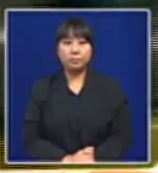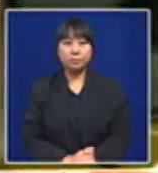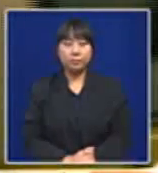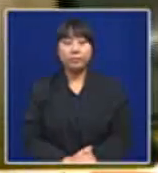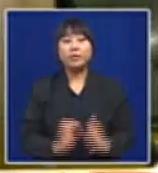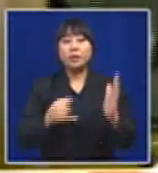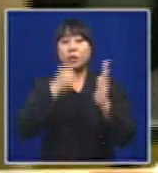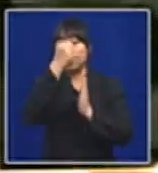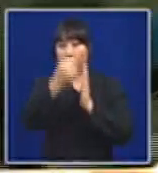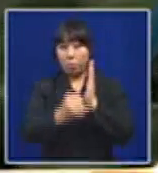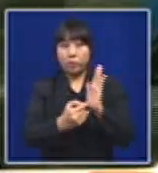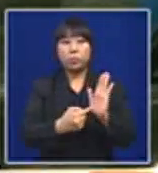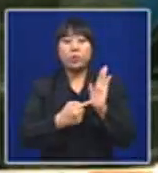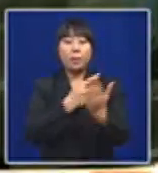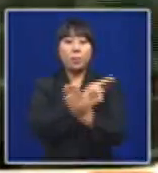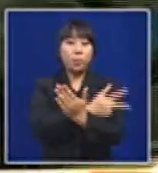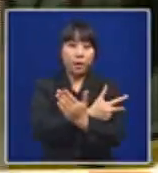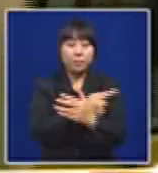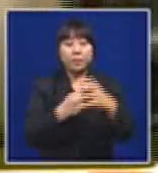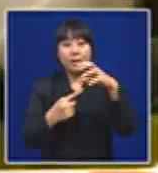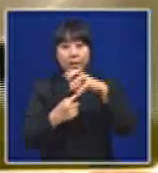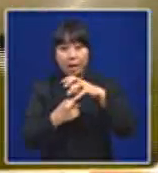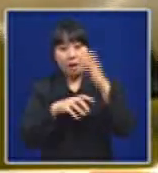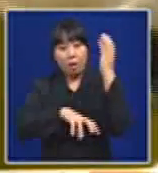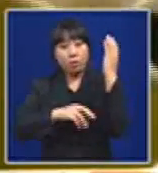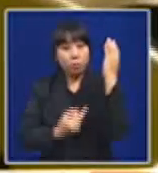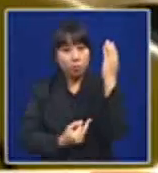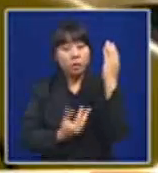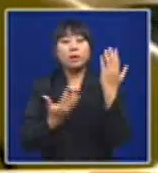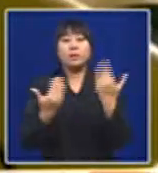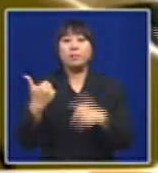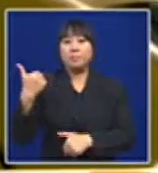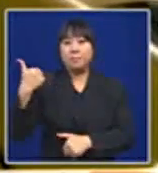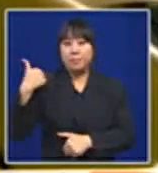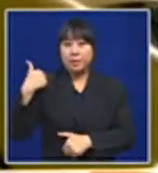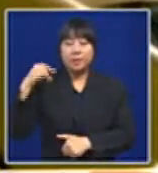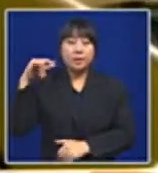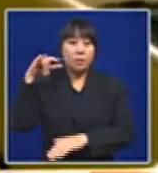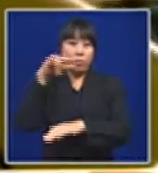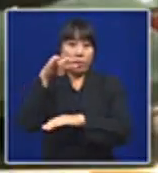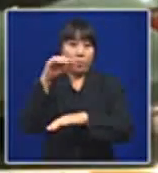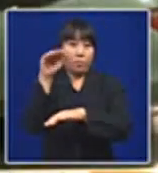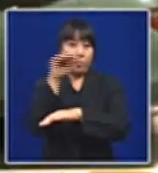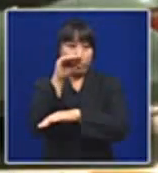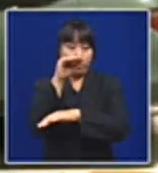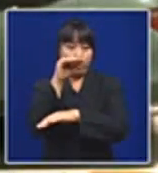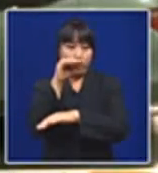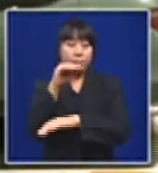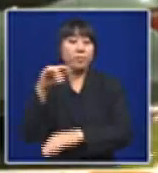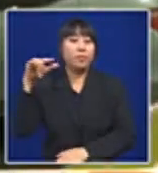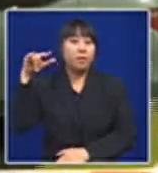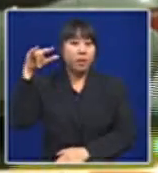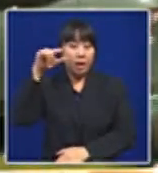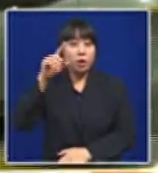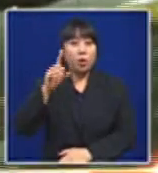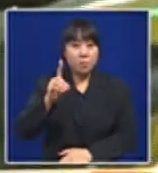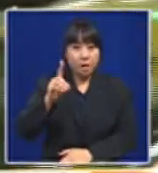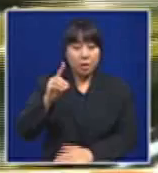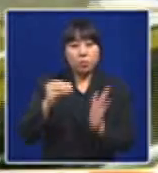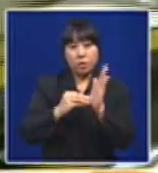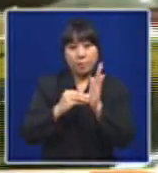ในต่างจังหวัดเช่นภูเก็ตพัทยาเกาะสมุยรวมถึงบริเวณท่าอากาศยานสุวรรณภูมิท่าอากาศยานดอนเมื